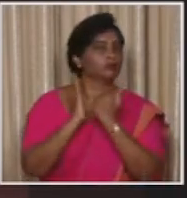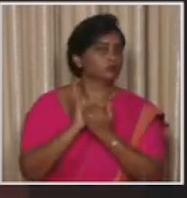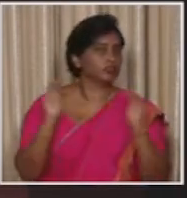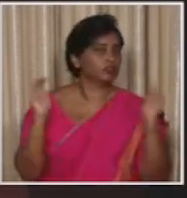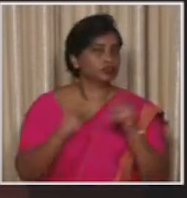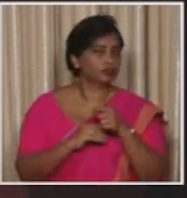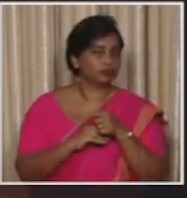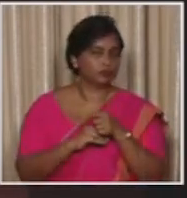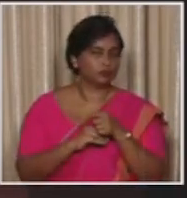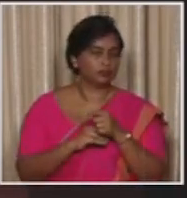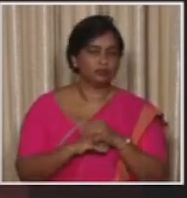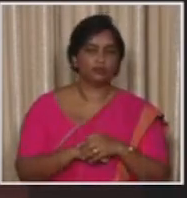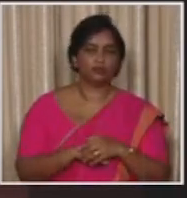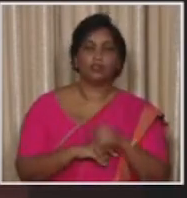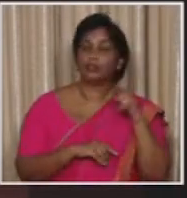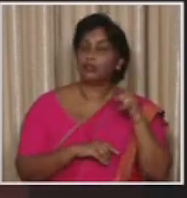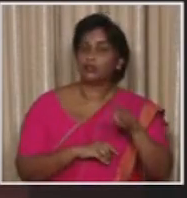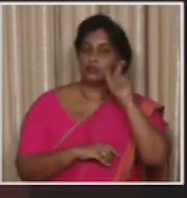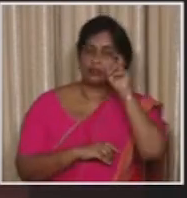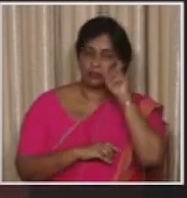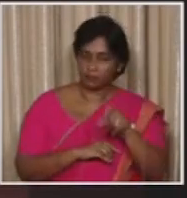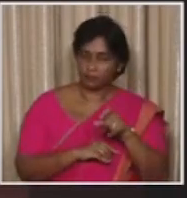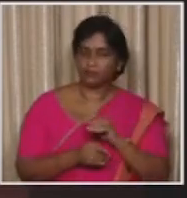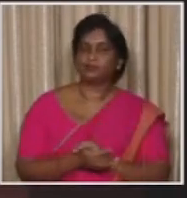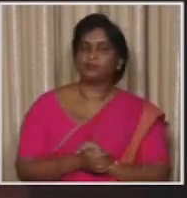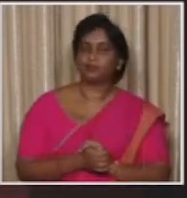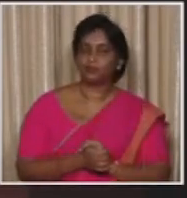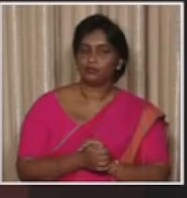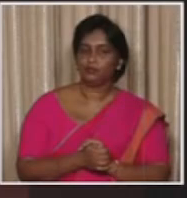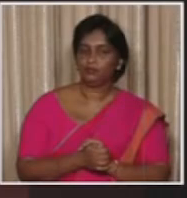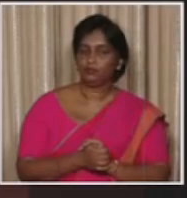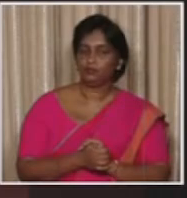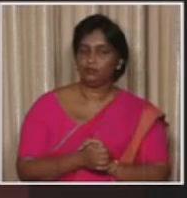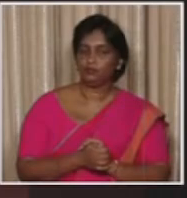කියලා. දැන් බලන්න